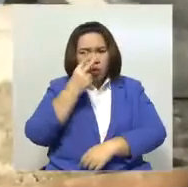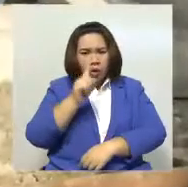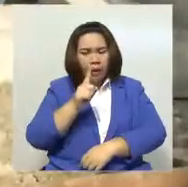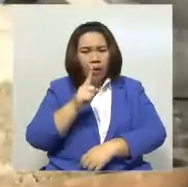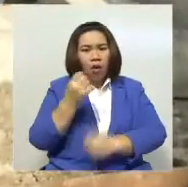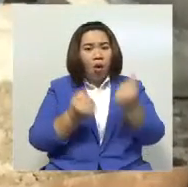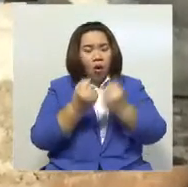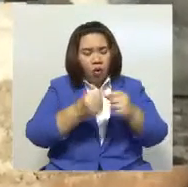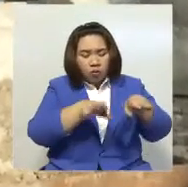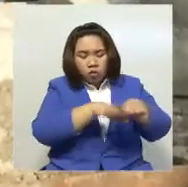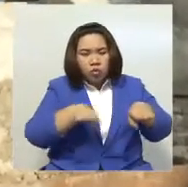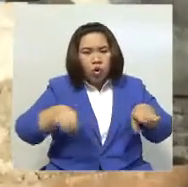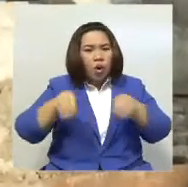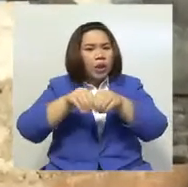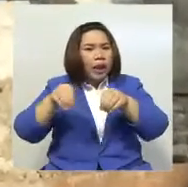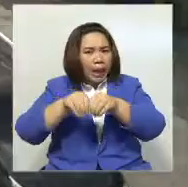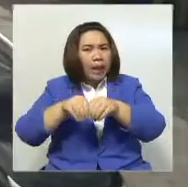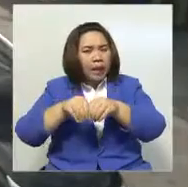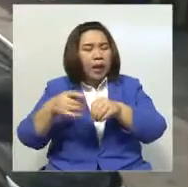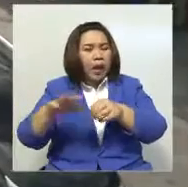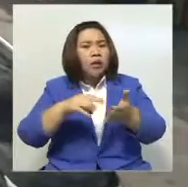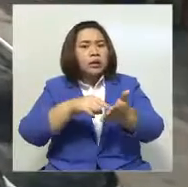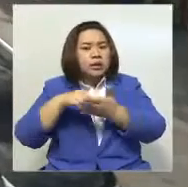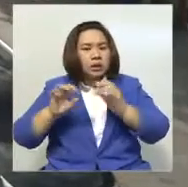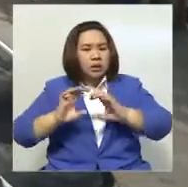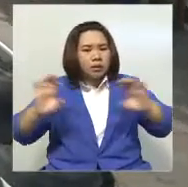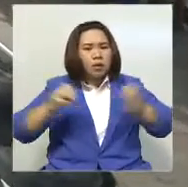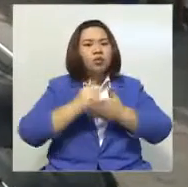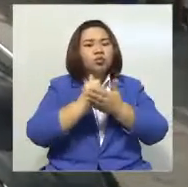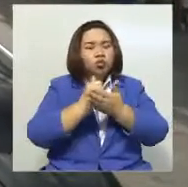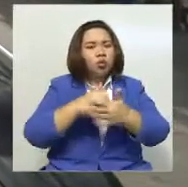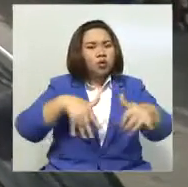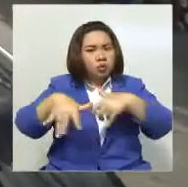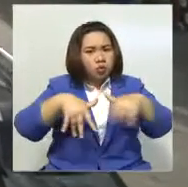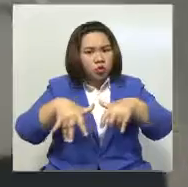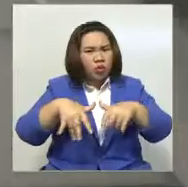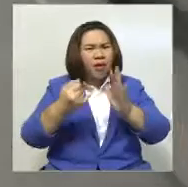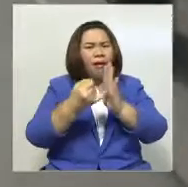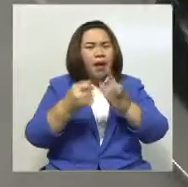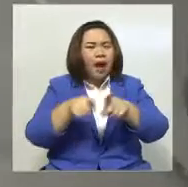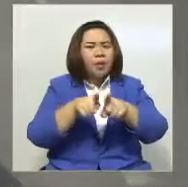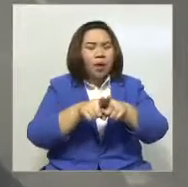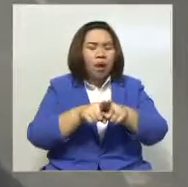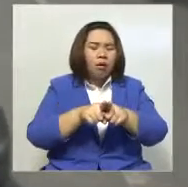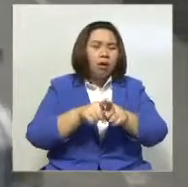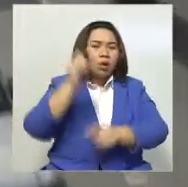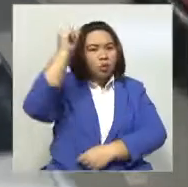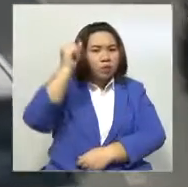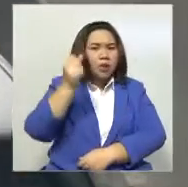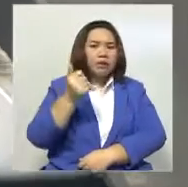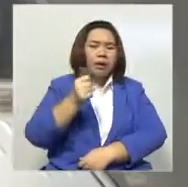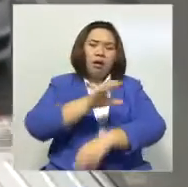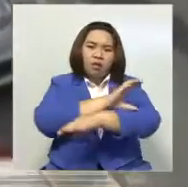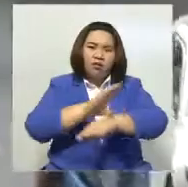ใกล้กับสถานที่สำคัญนะครับแล้วก็เสนอมาที่รัฐบาลเพื่ออำนวยความสะดวกให้กับประชาชนให้หันมาใช้ระบบขนส่งมวลชนมากขึ้นนะ